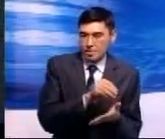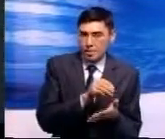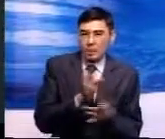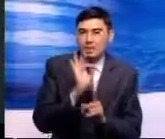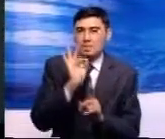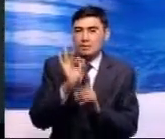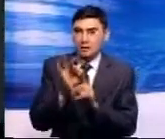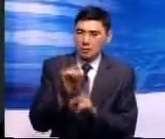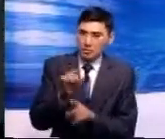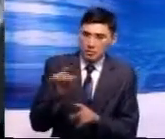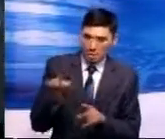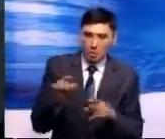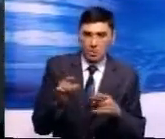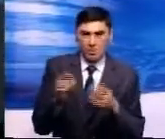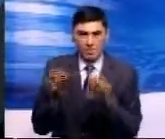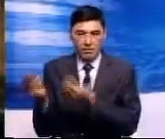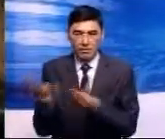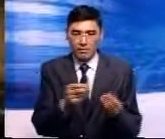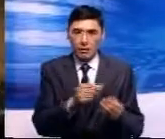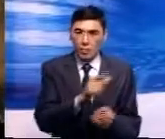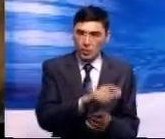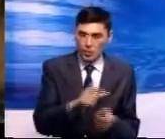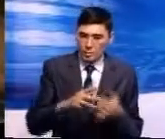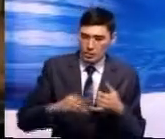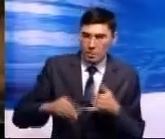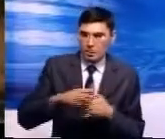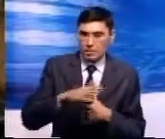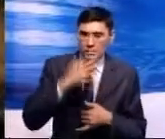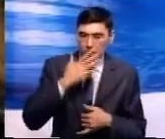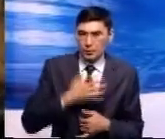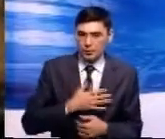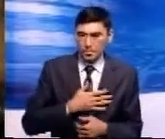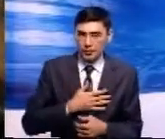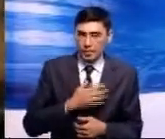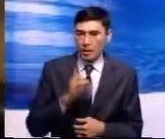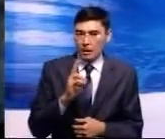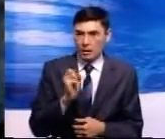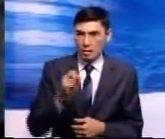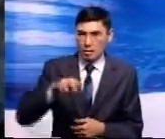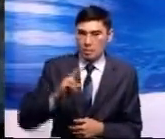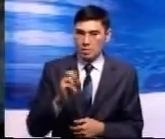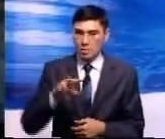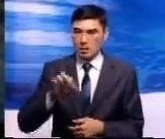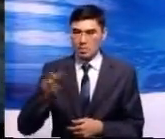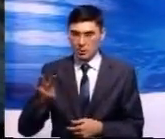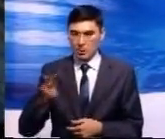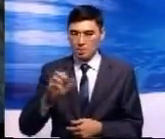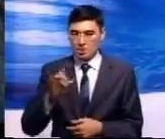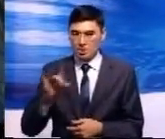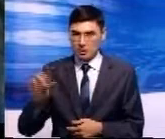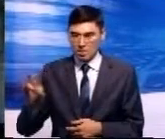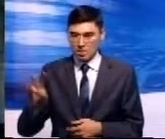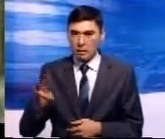пропаганду казахстанского патриотизма и любви к родине. Во время фестиваля известный акын Калкаман Сарин прочитал свои произведения, а певица